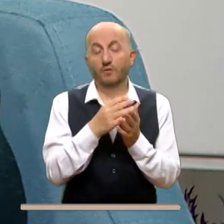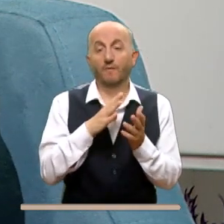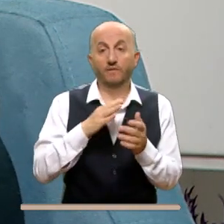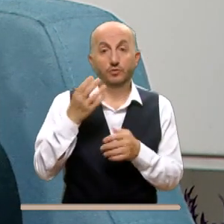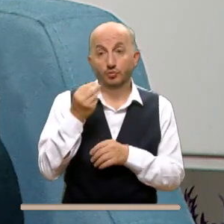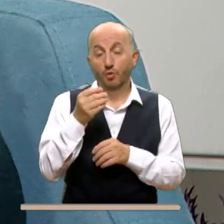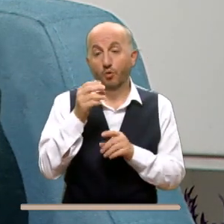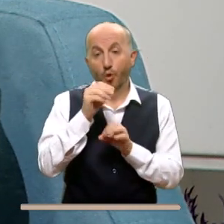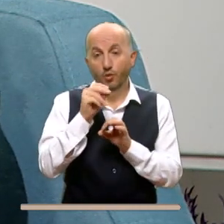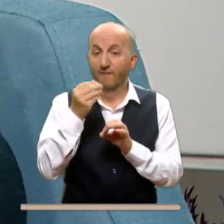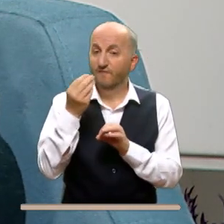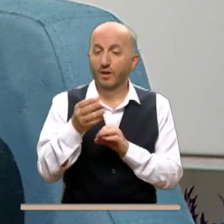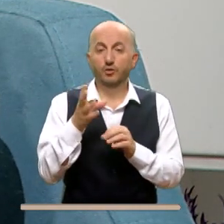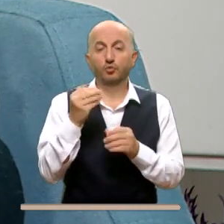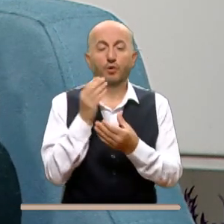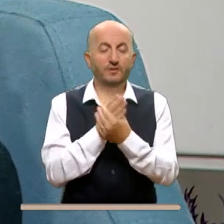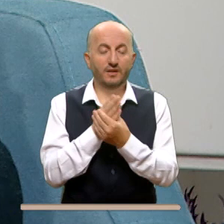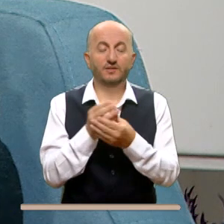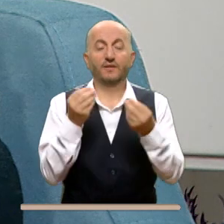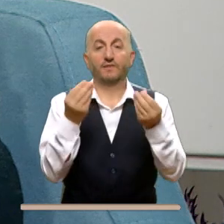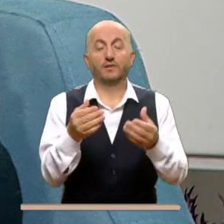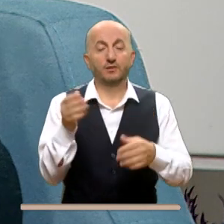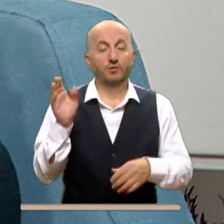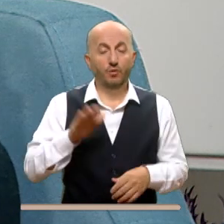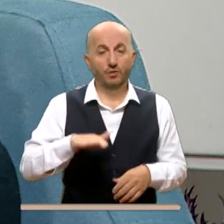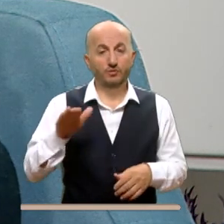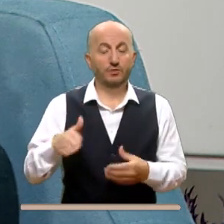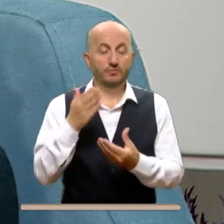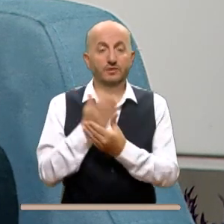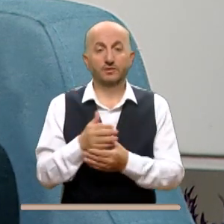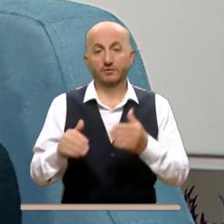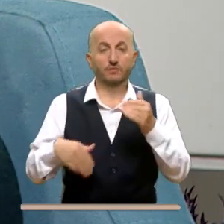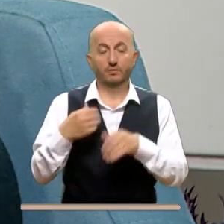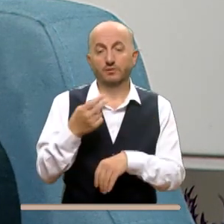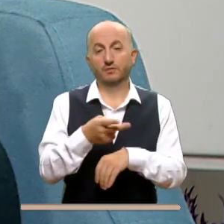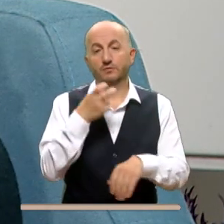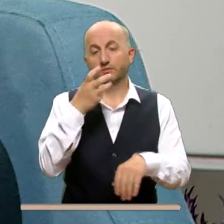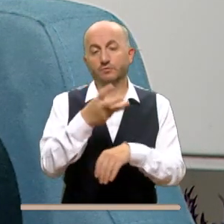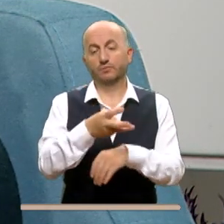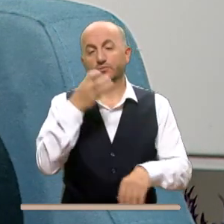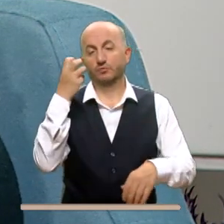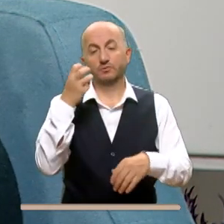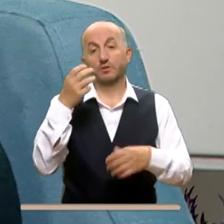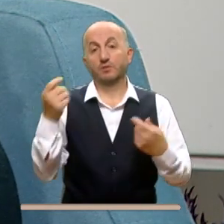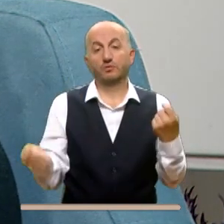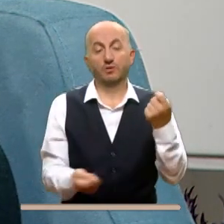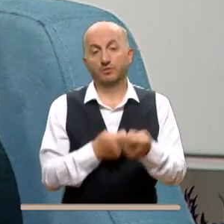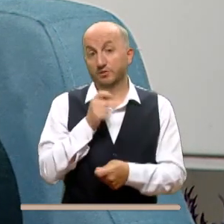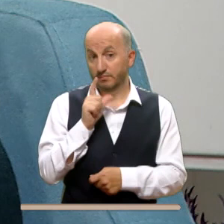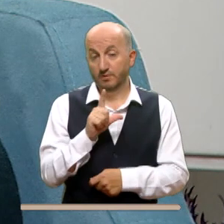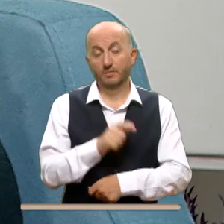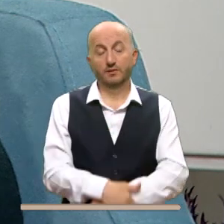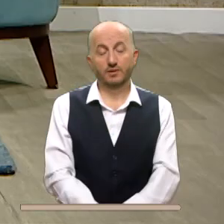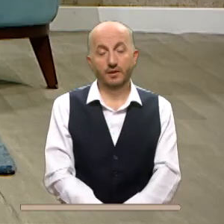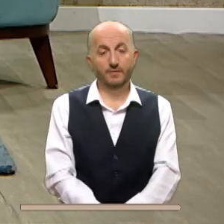verir, çok ders verir. Öğrencilerimiz derslerinden sonra 2 saat, 3 saat, 4 saat yer yer çalışabilmeliler.